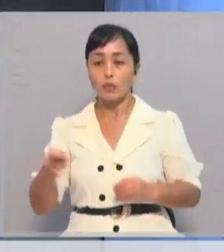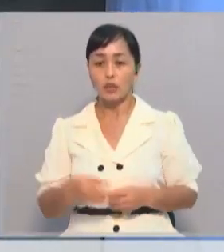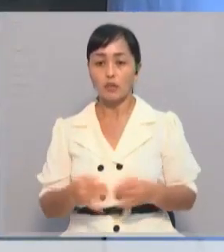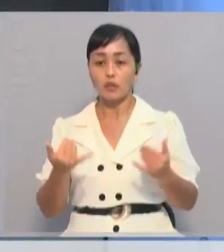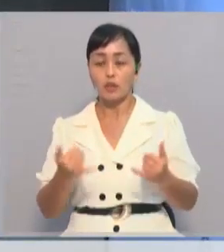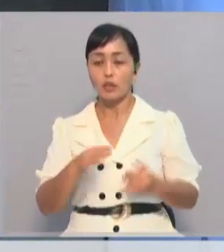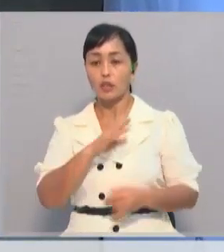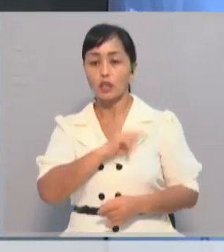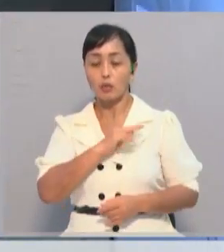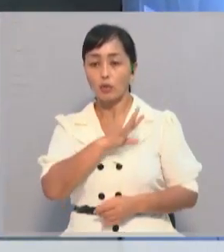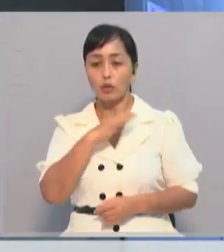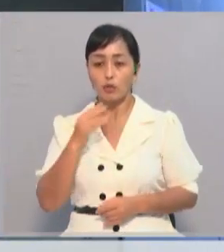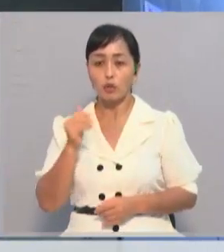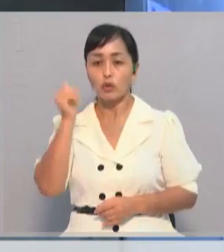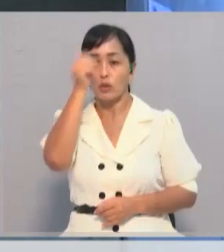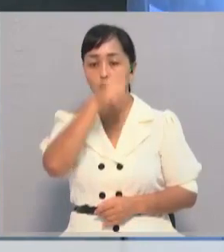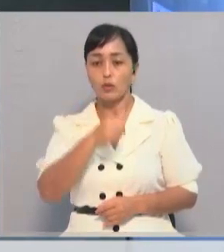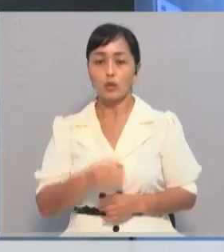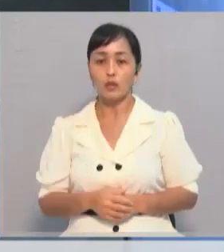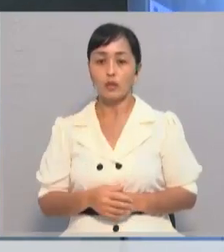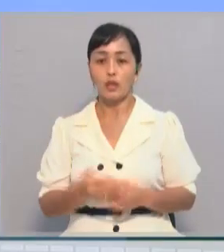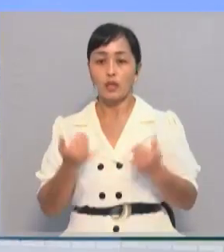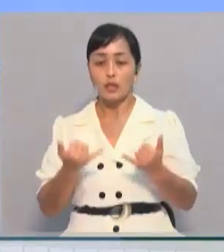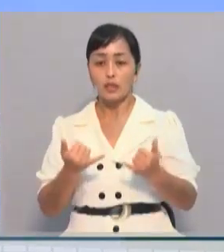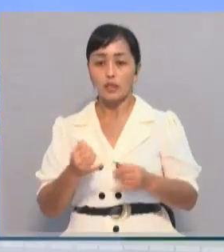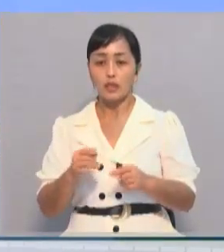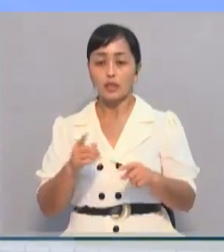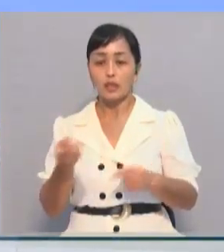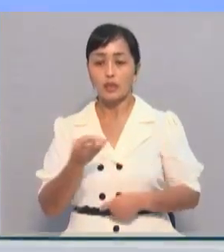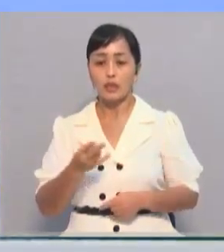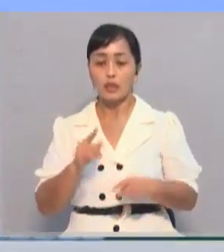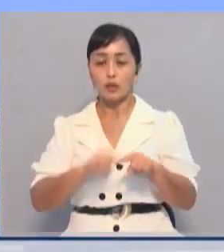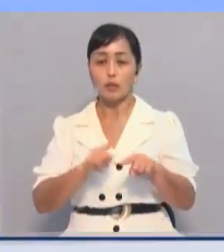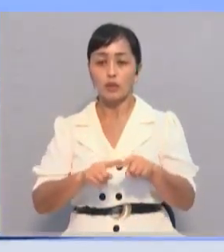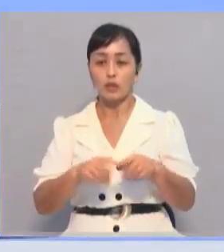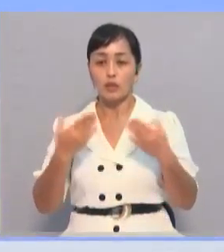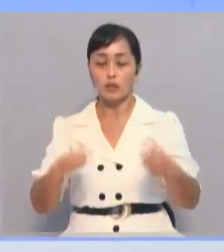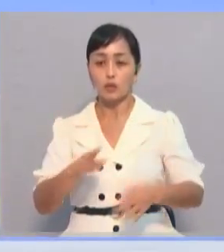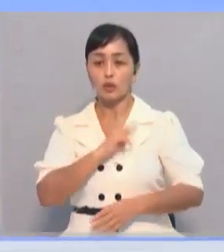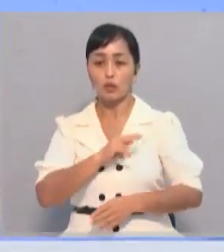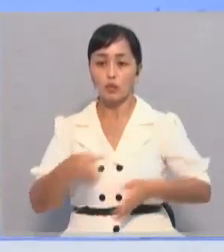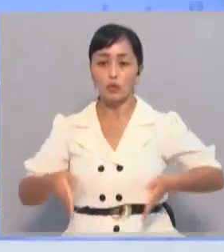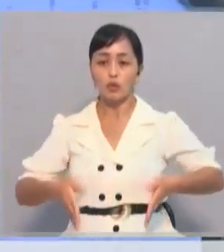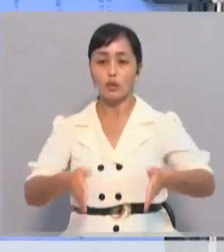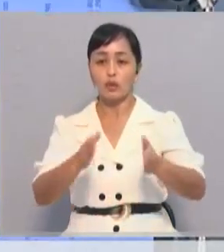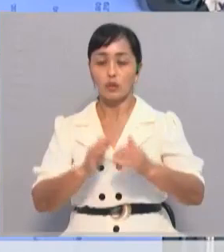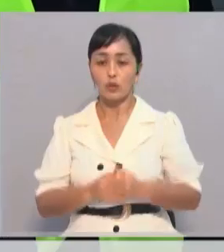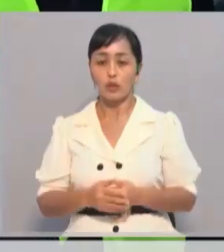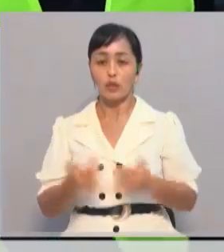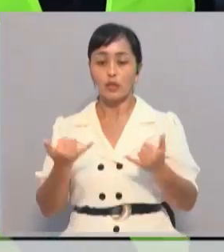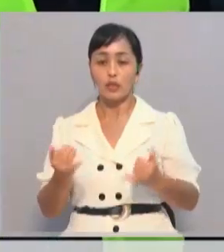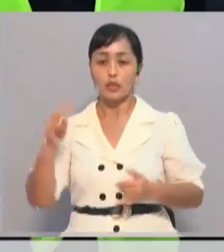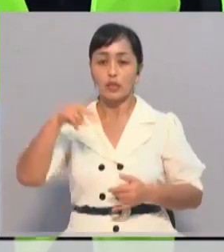В частности, планируется строительство объездной дороги у населенного пункта Турара-Рыскулова и двухполосного тоннеля